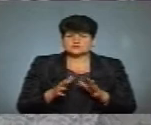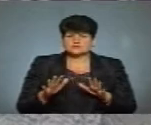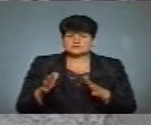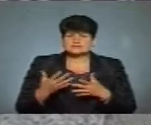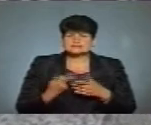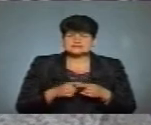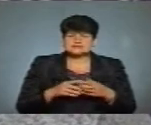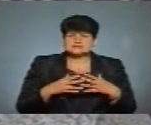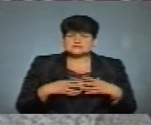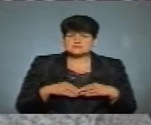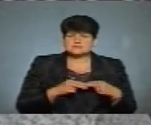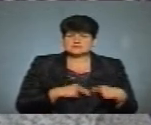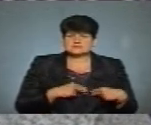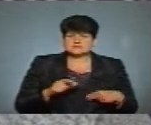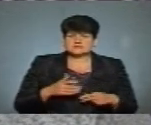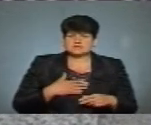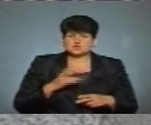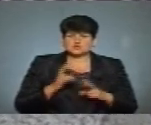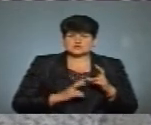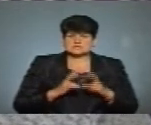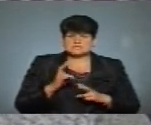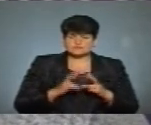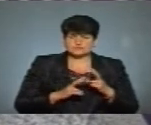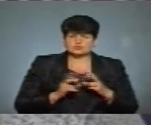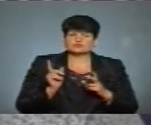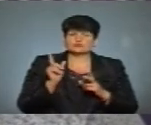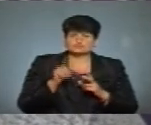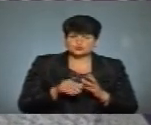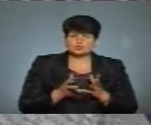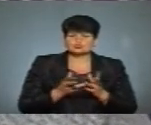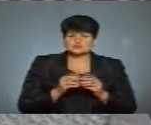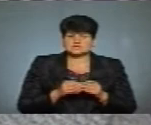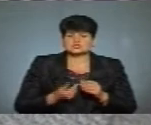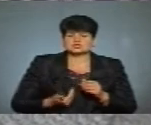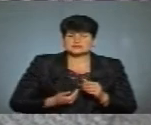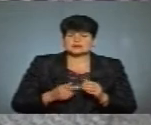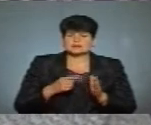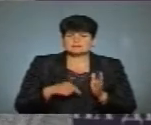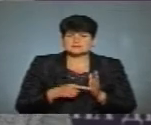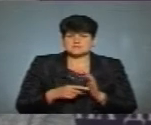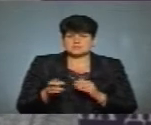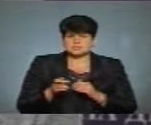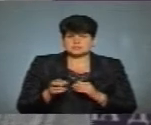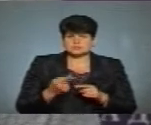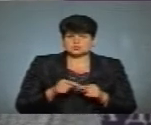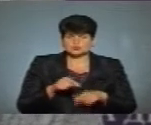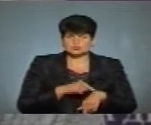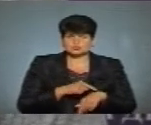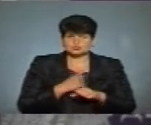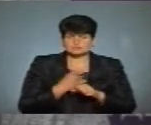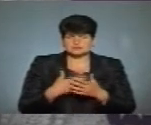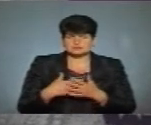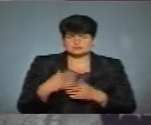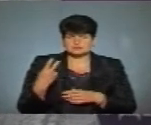сімей працівників нашого заводу, і також в тому числі і жителів, мешканців міста Бережани. На цю годину зроблено близько